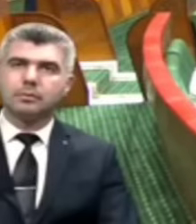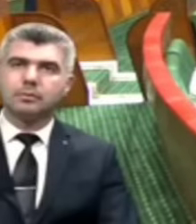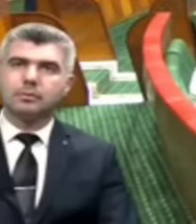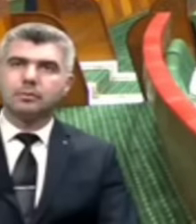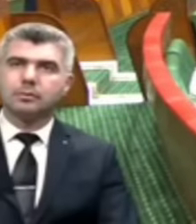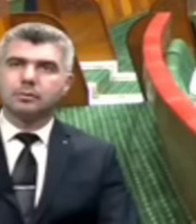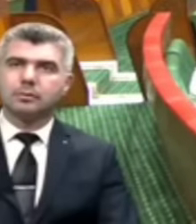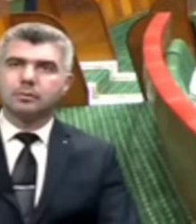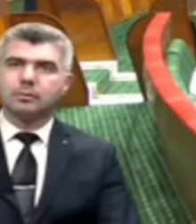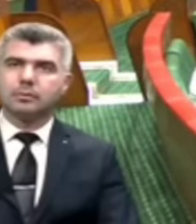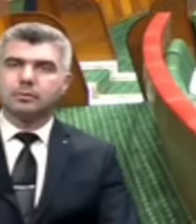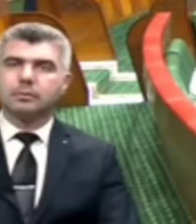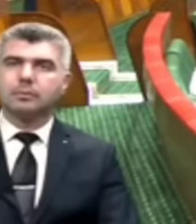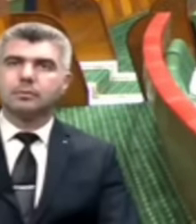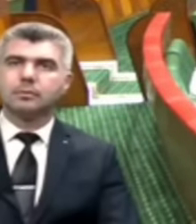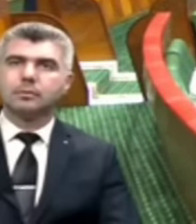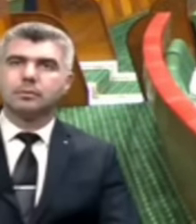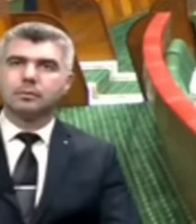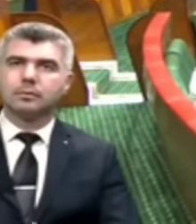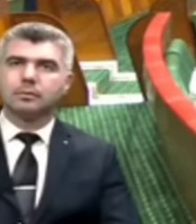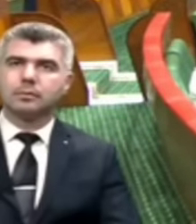سيد الرئيس،